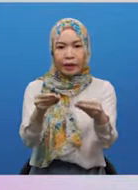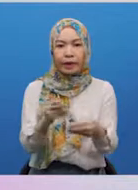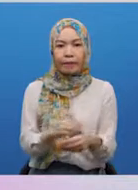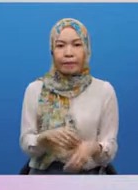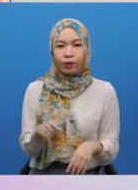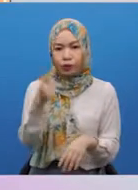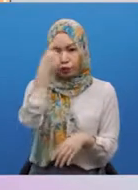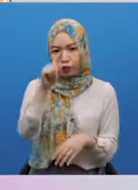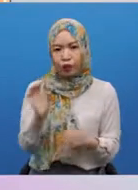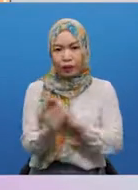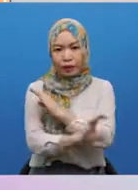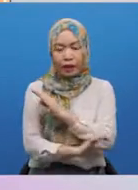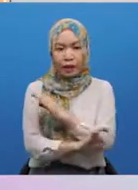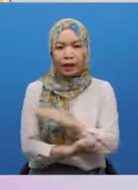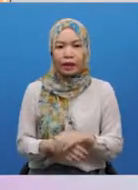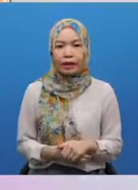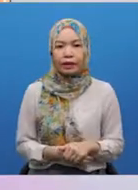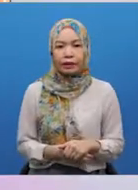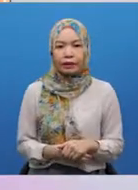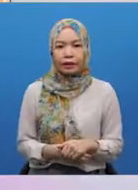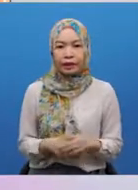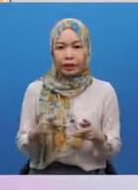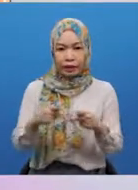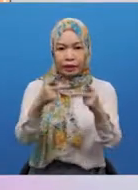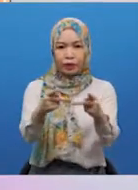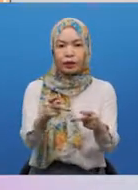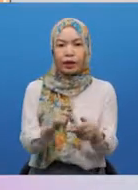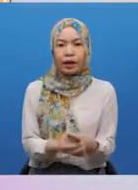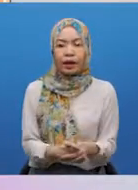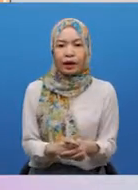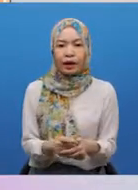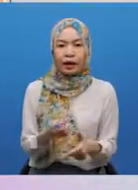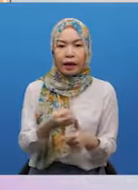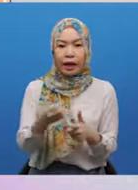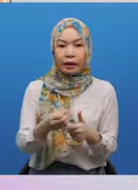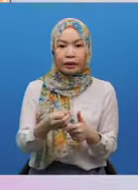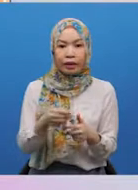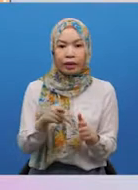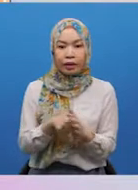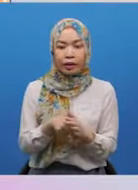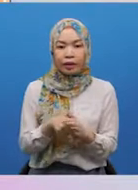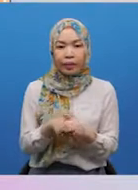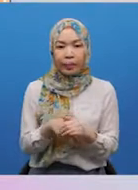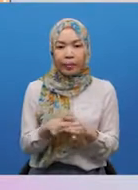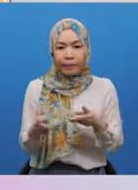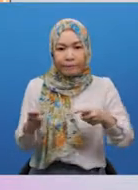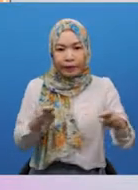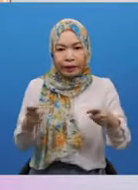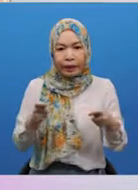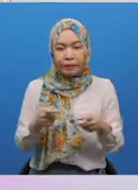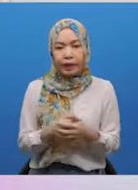Gelaran ini juga dikenali sebagai gelaran kurniaan pemerintah atau kurniaan